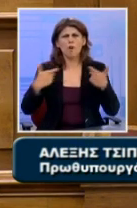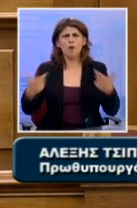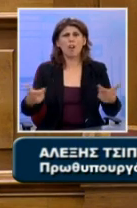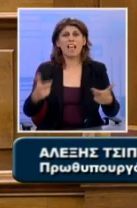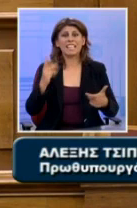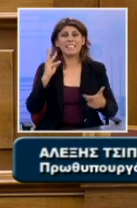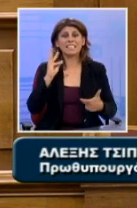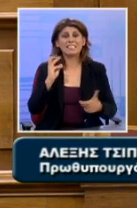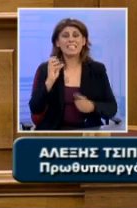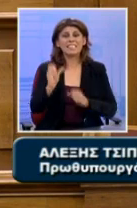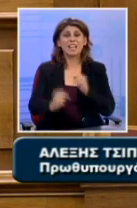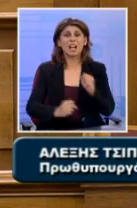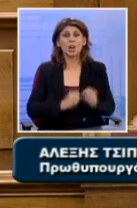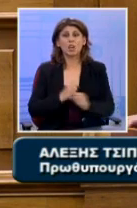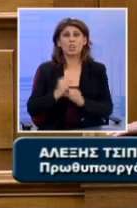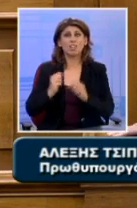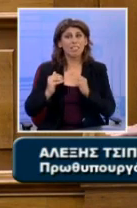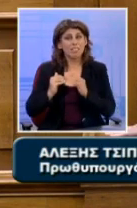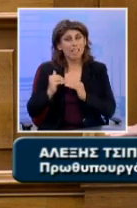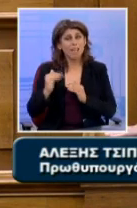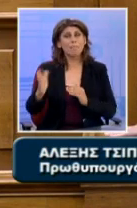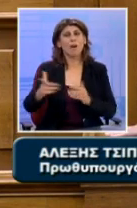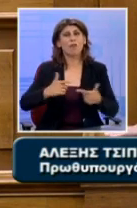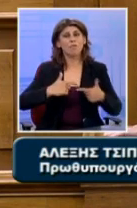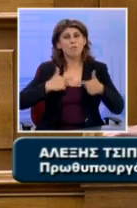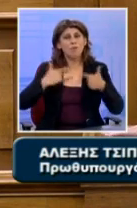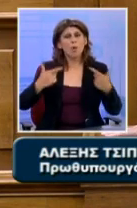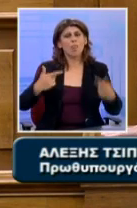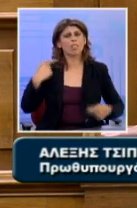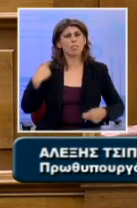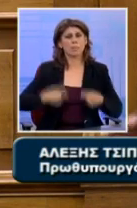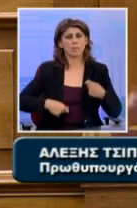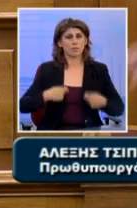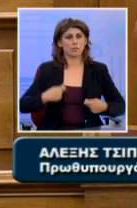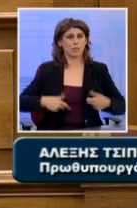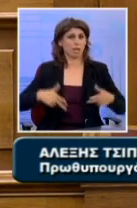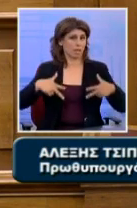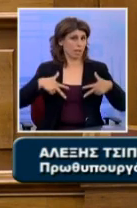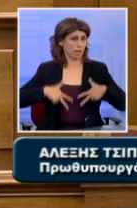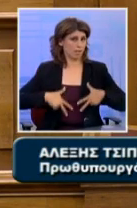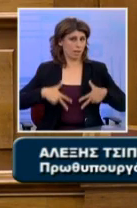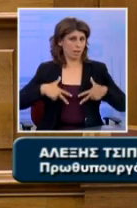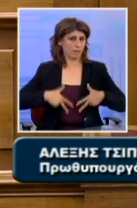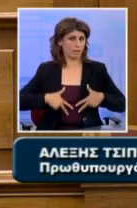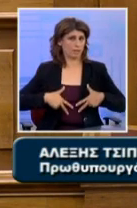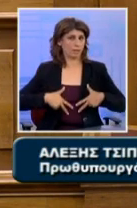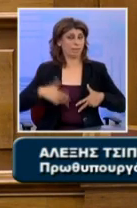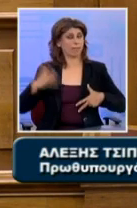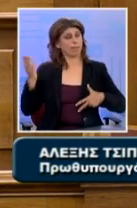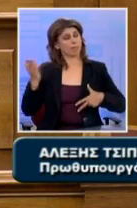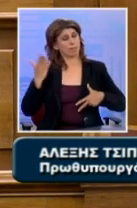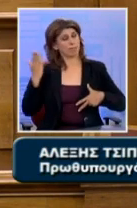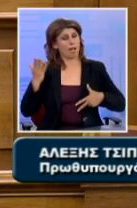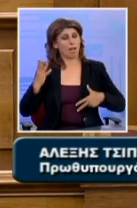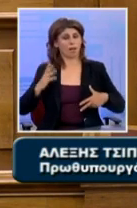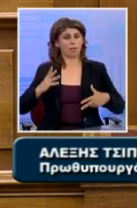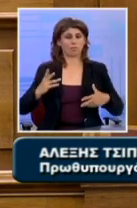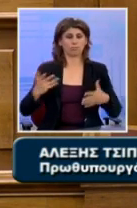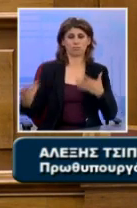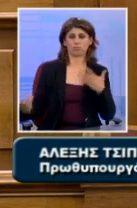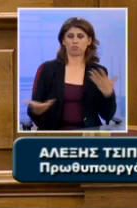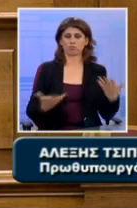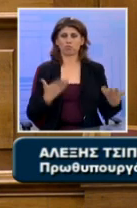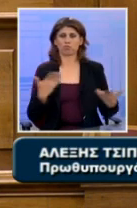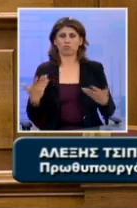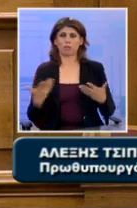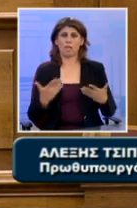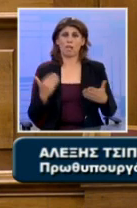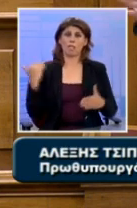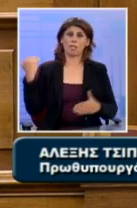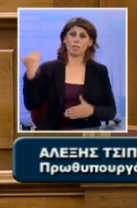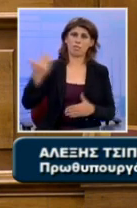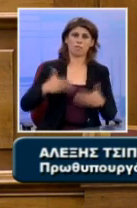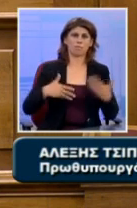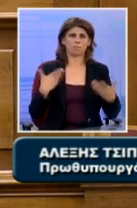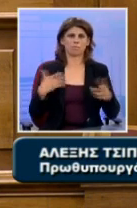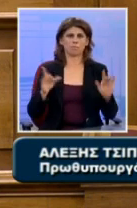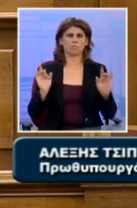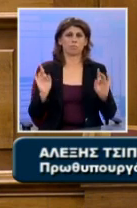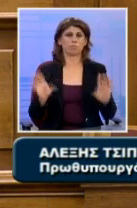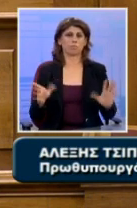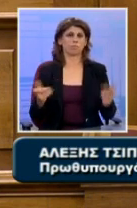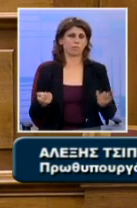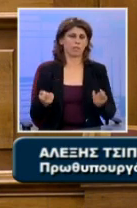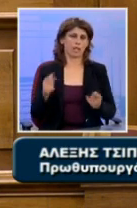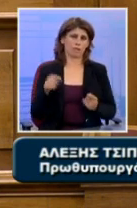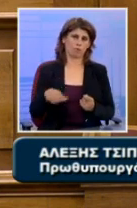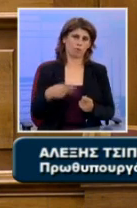χρόνια και οι κυβερνήσεις του υποτιθέμενου εξυγχρονισμού που θα εξυγχρόνιζαν τη χώρα δεν έχουν κάνει τίποτα γι'